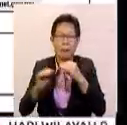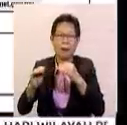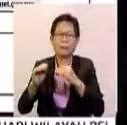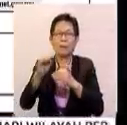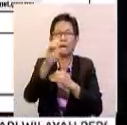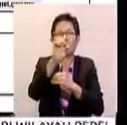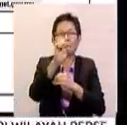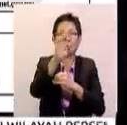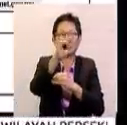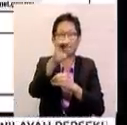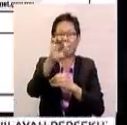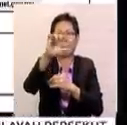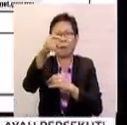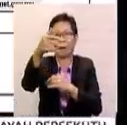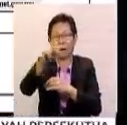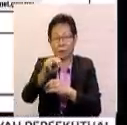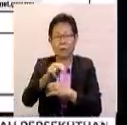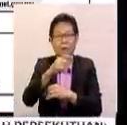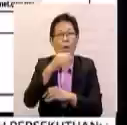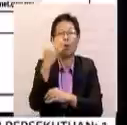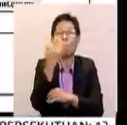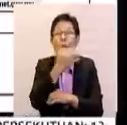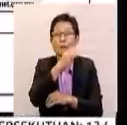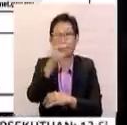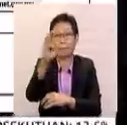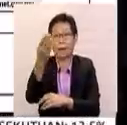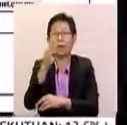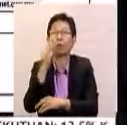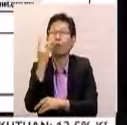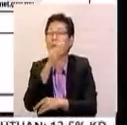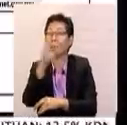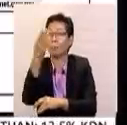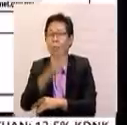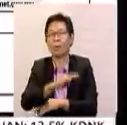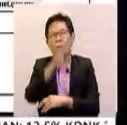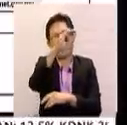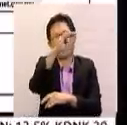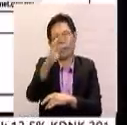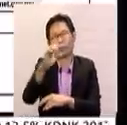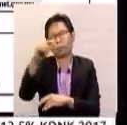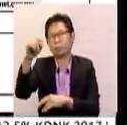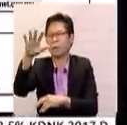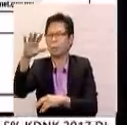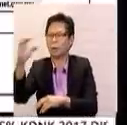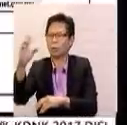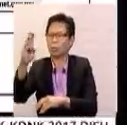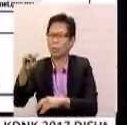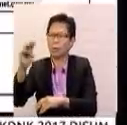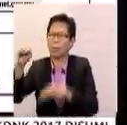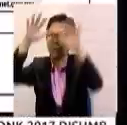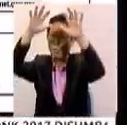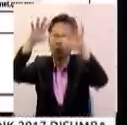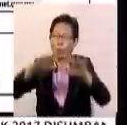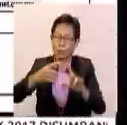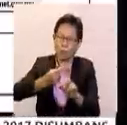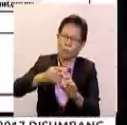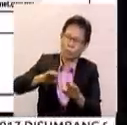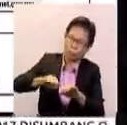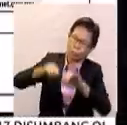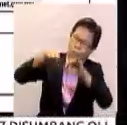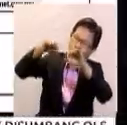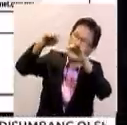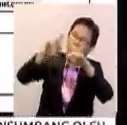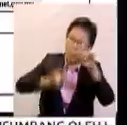semarahan curahan hujan bagi kawasan yang berwarna biru dijangkakan sekitar 400 ke 500 mm oleh demikian